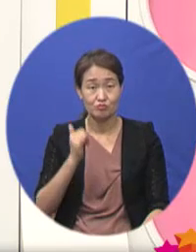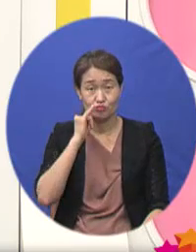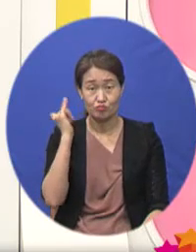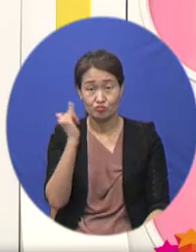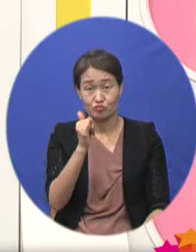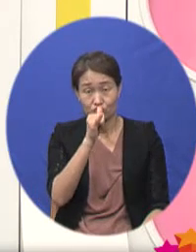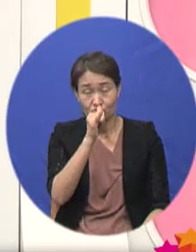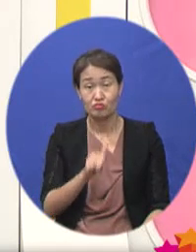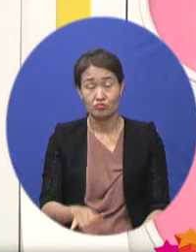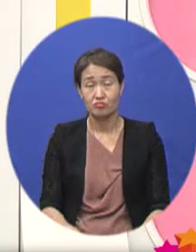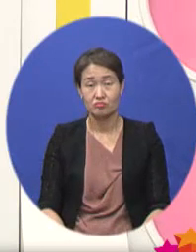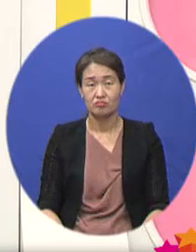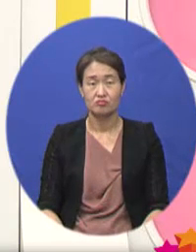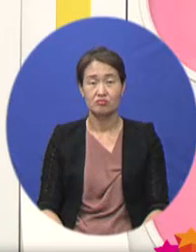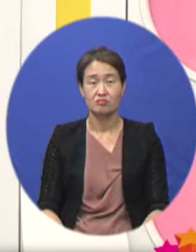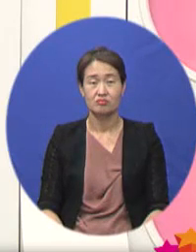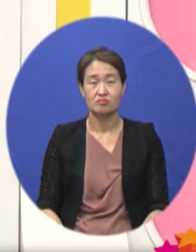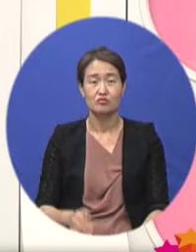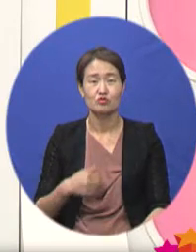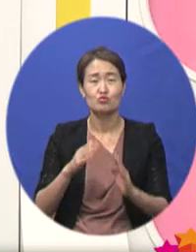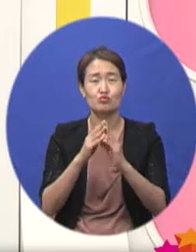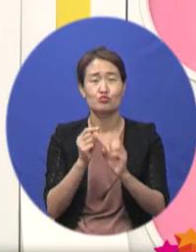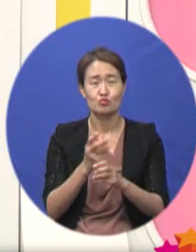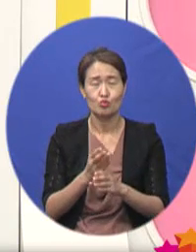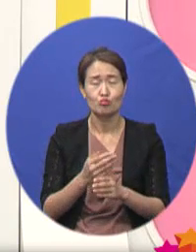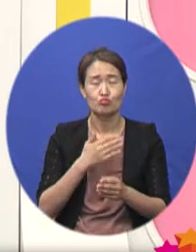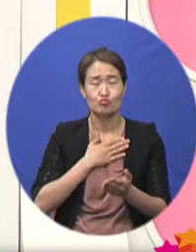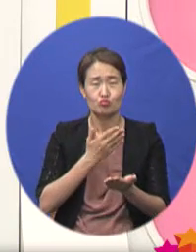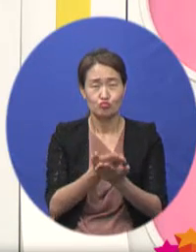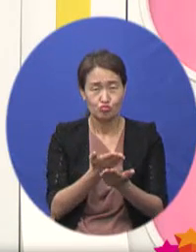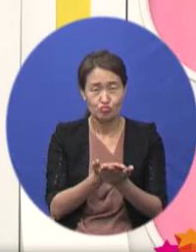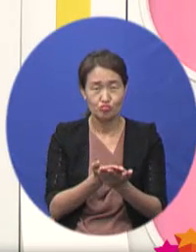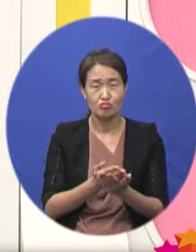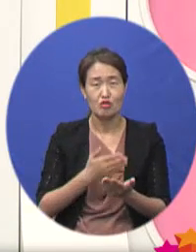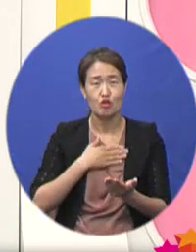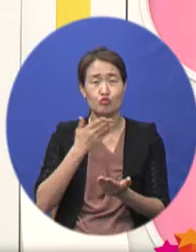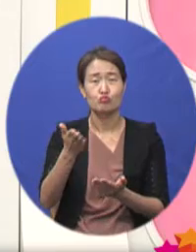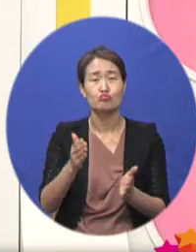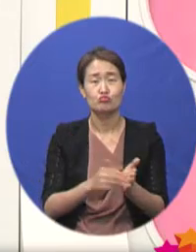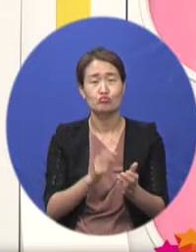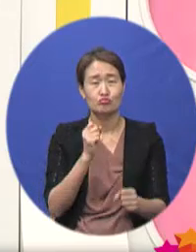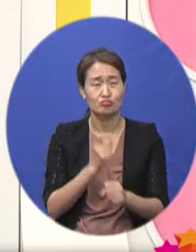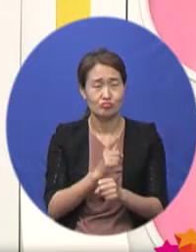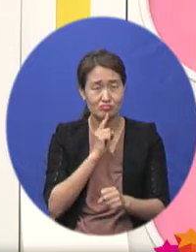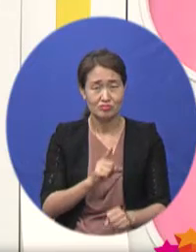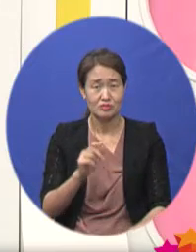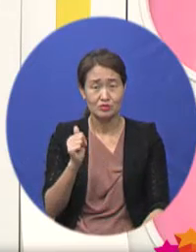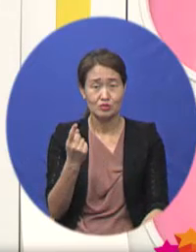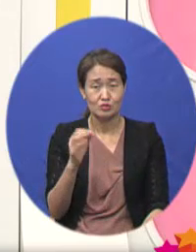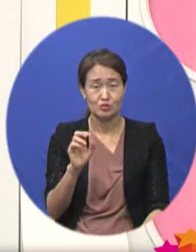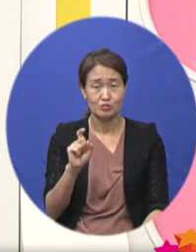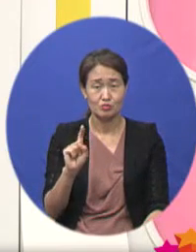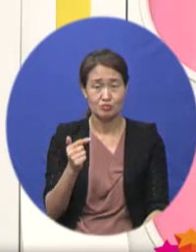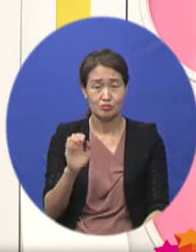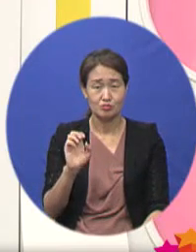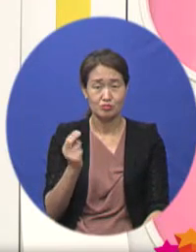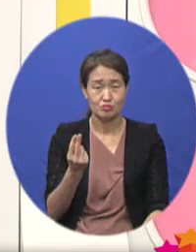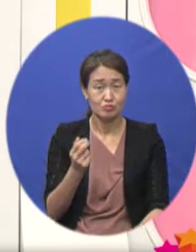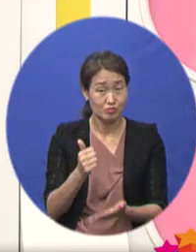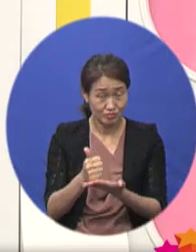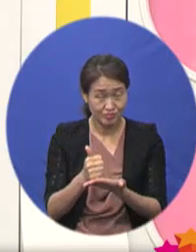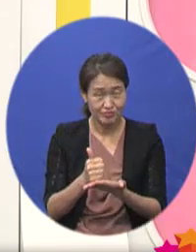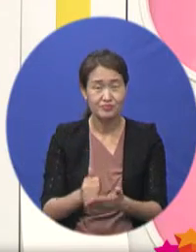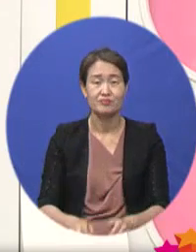왔더라고. 그 주소 일러 달라고 주소까지 다 일러 줬는데. 예, 홍만표님.